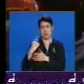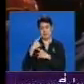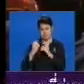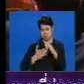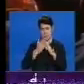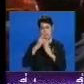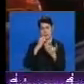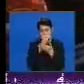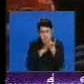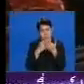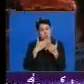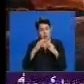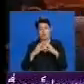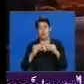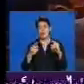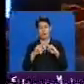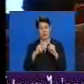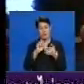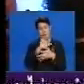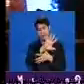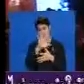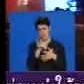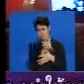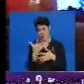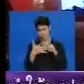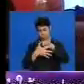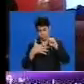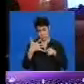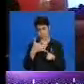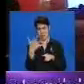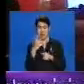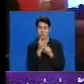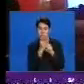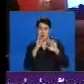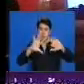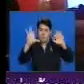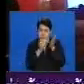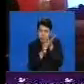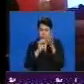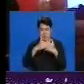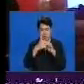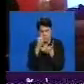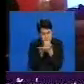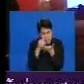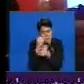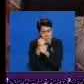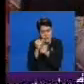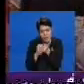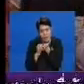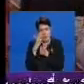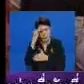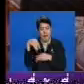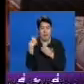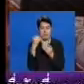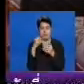พติดยั่งยืนภายใต้ยุทธศาสตร์5รั้วป้องกันระยะที่2ที่รัฐบาลเร่งแก้ไขปัญหาอย่างเร่งด่วนเพื่อให้ปัญหายา